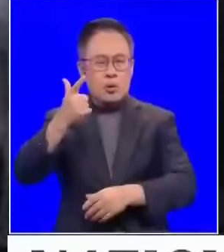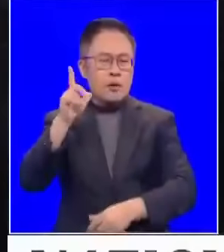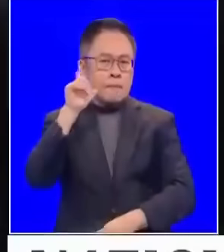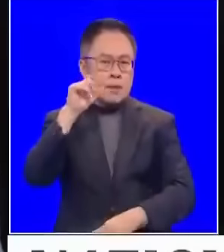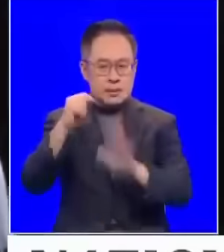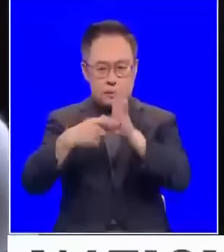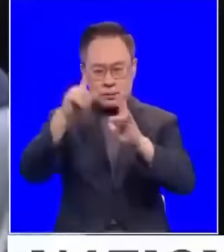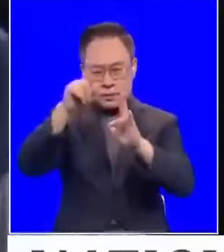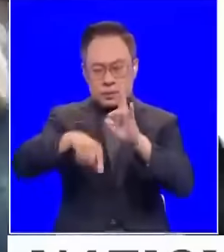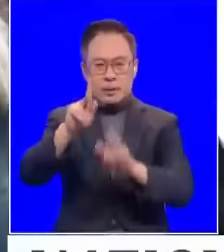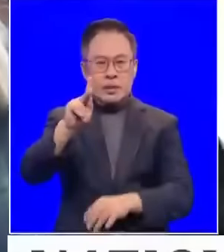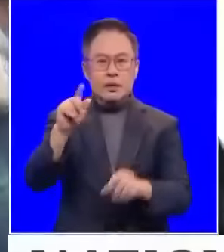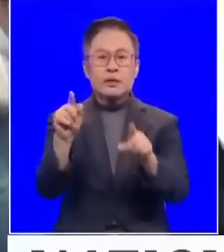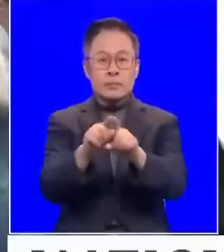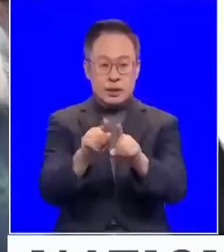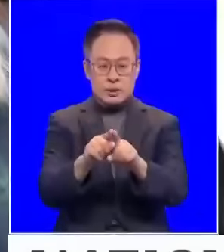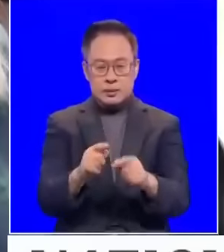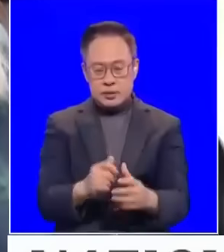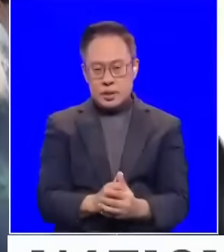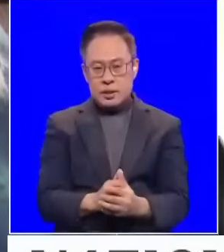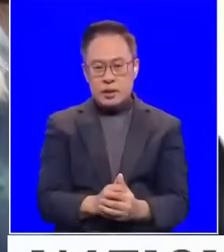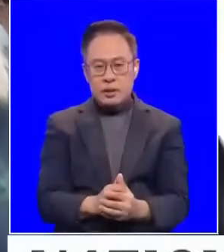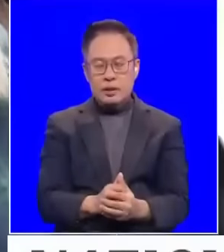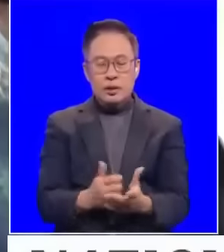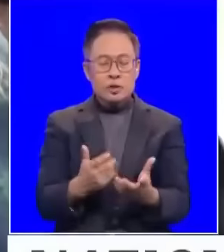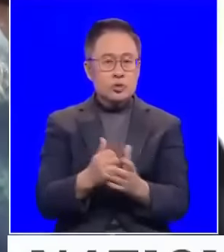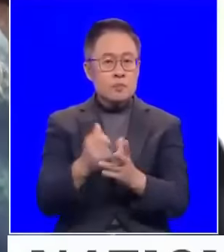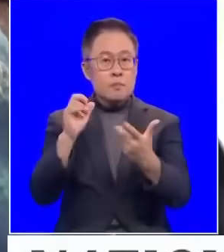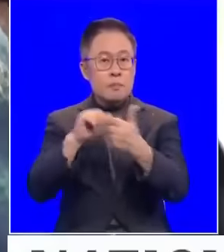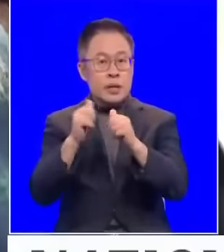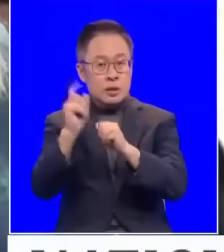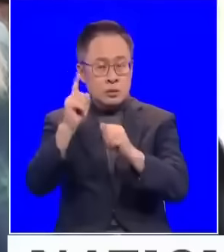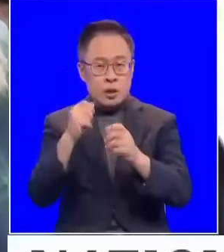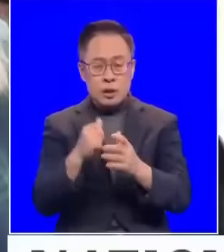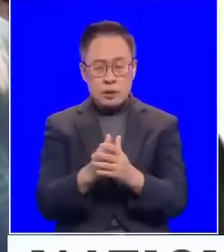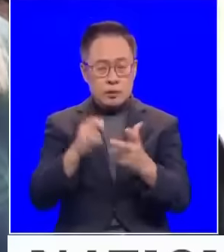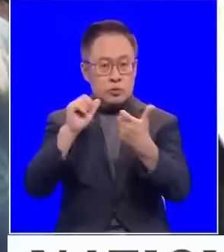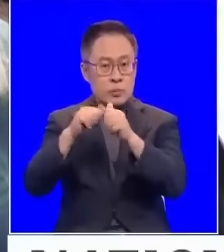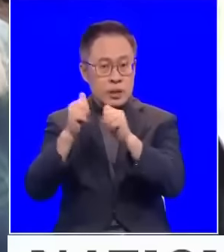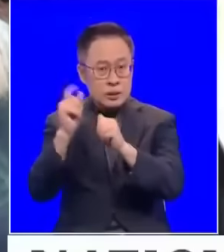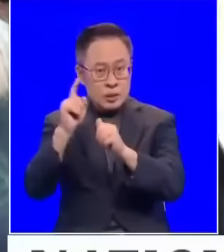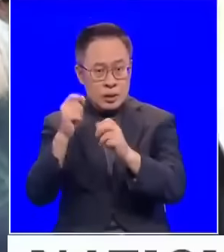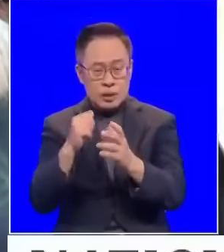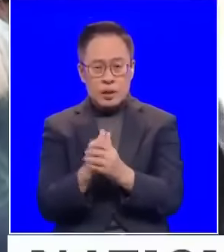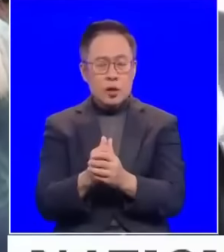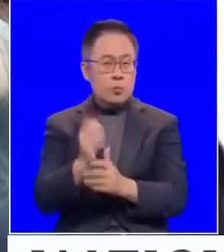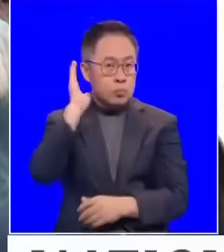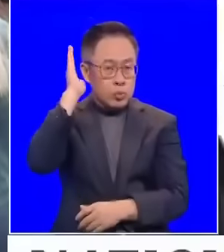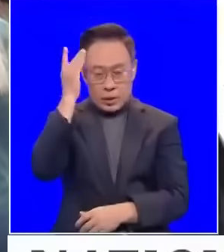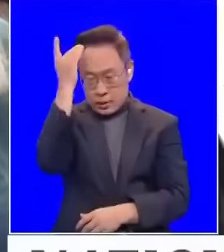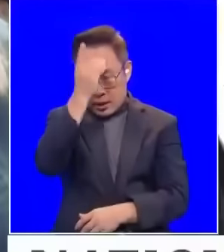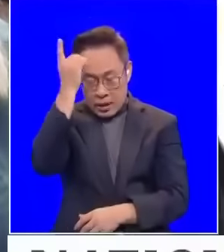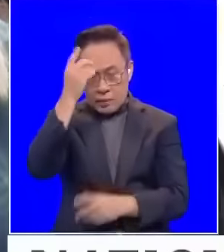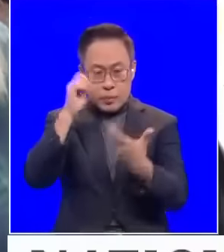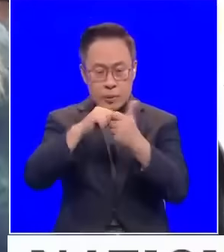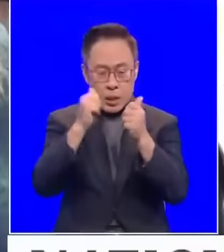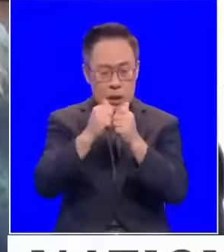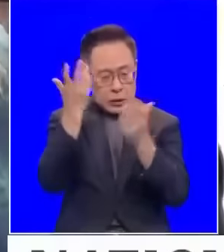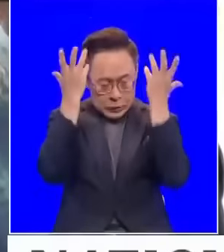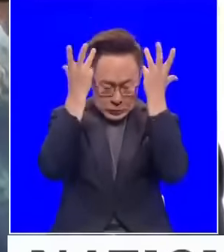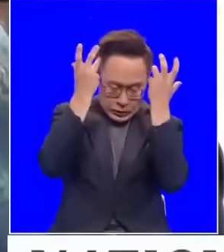ผบ.เรือนจำพิเศษกรุงเทพมหานครปฏิเสธกระแสข่าวกรณีที่ระบุนะครับว่าการกันตถาวรนั้นมีอาการน่าเป็นห่วง